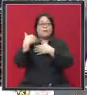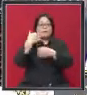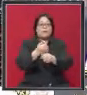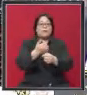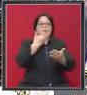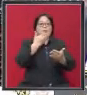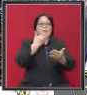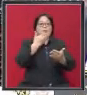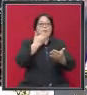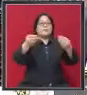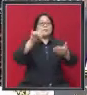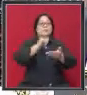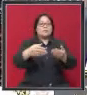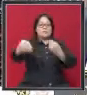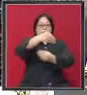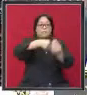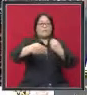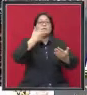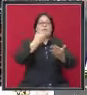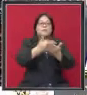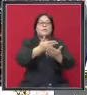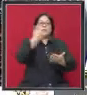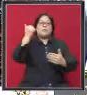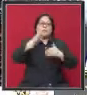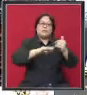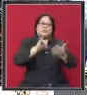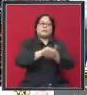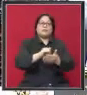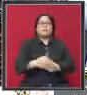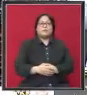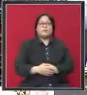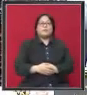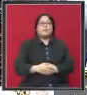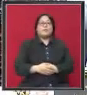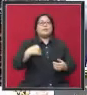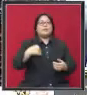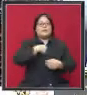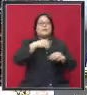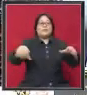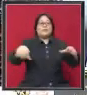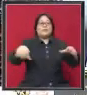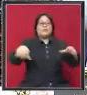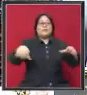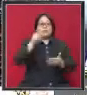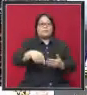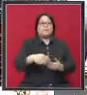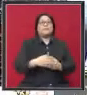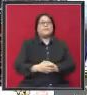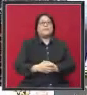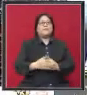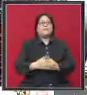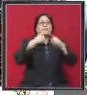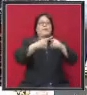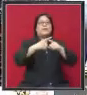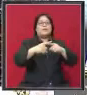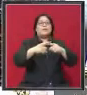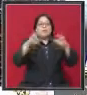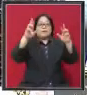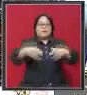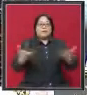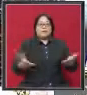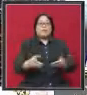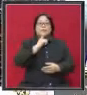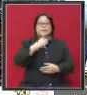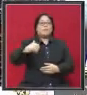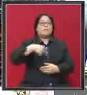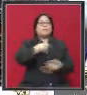baik, maka baginya balasan yang lebih baik daripadanya. Maka berbuatlah kita kebaikan. Di dalam Dewan Rakyat